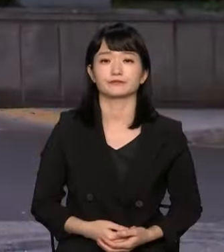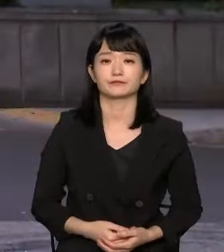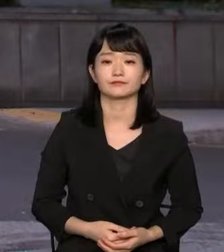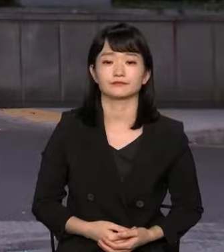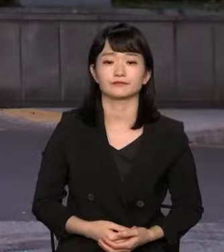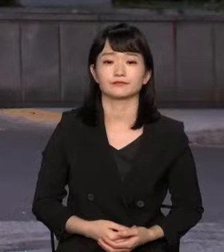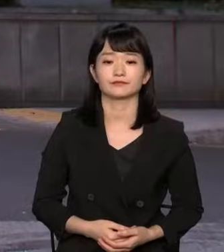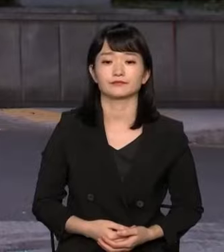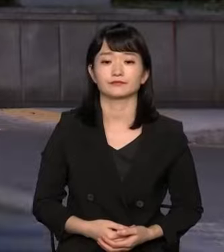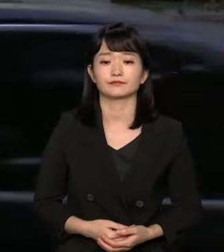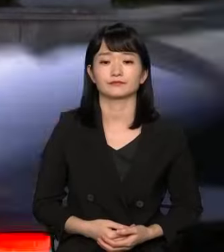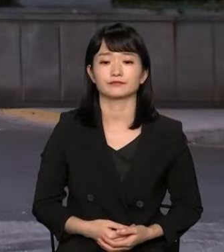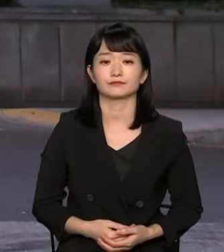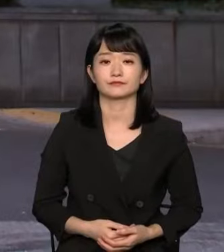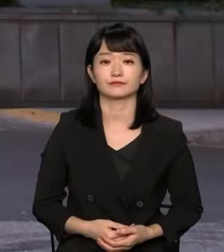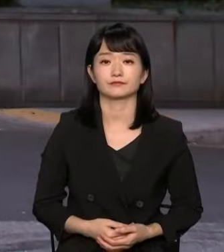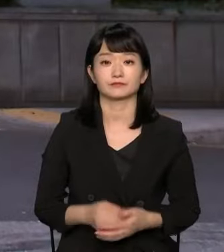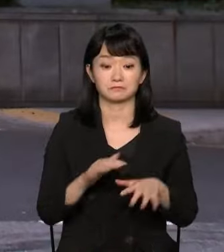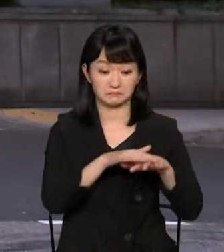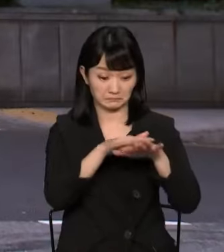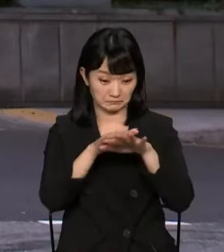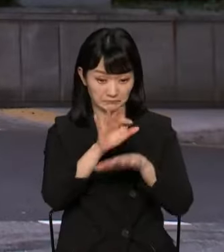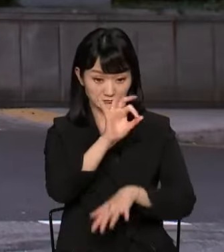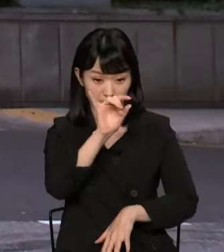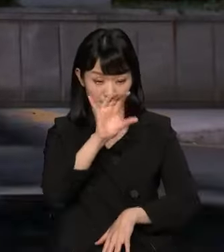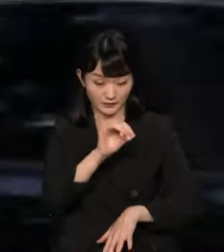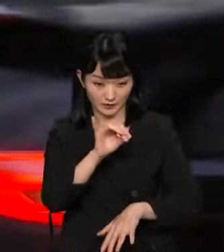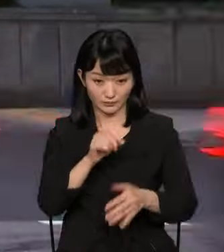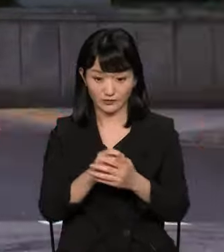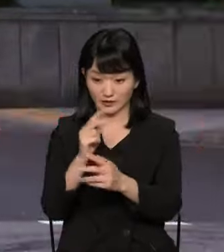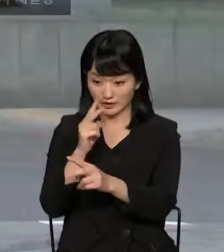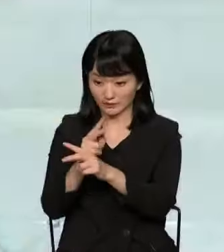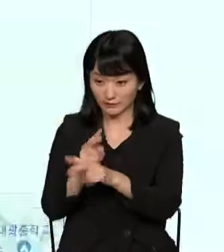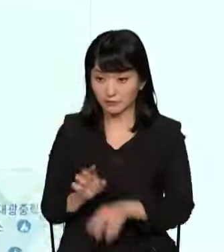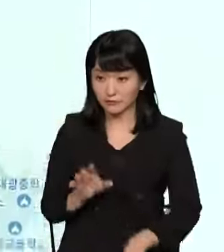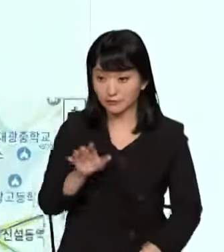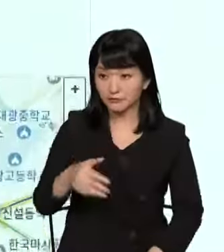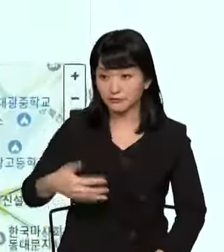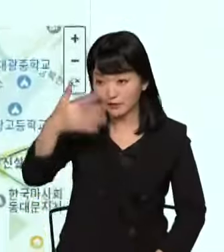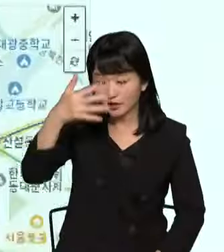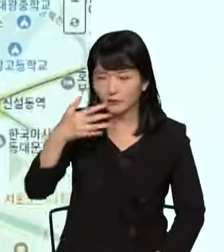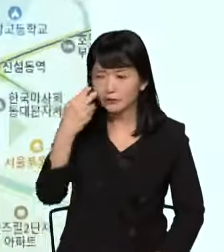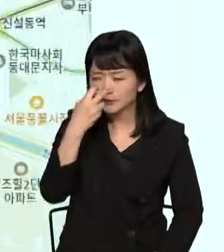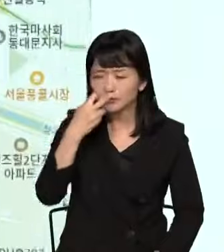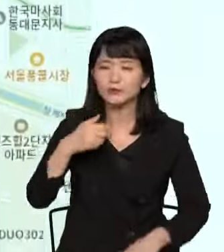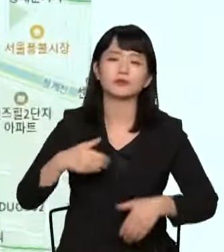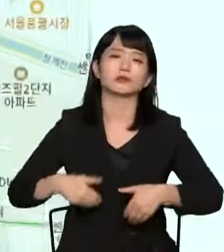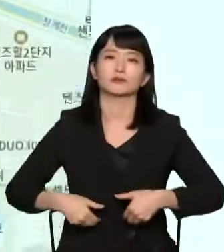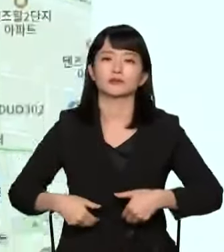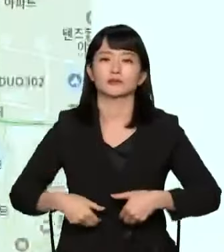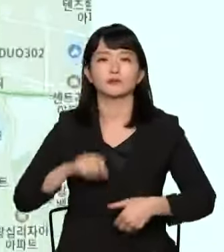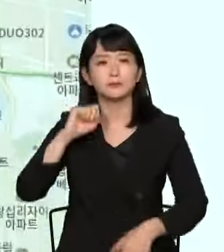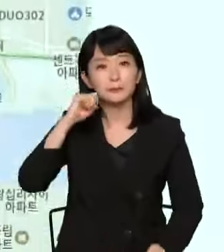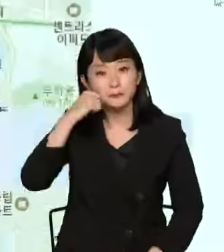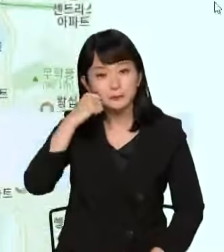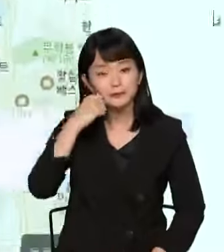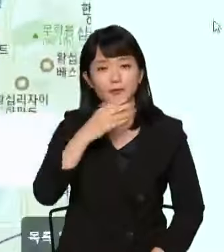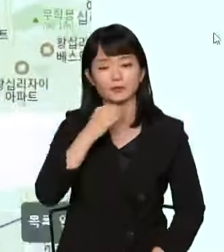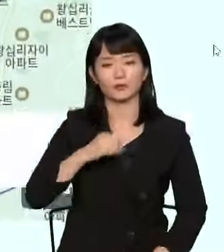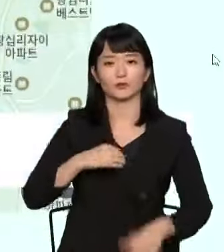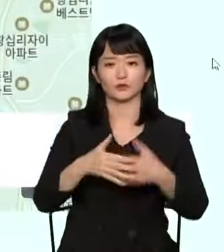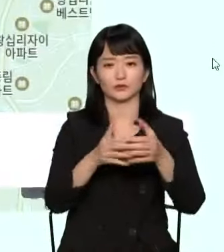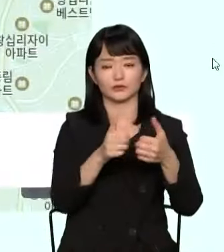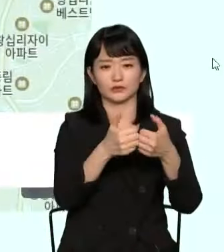주실까요네 일단지도 앱이나 웹사이트를 통해 검색해 보는게 좋습니다 어렵다면 보건복지 상담센터